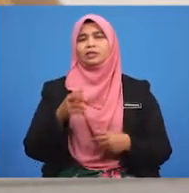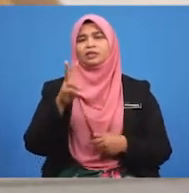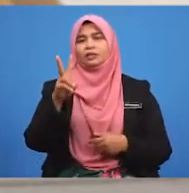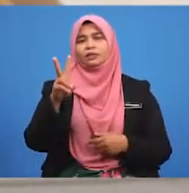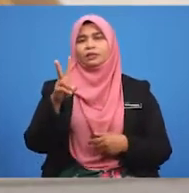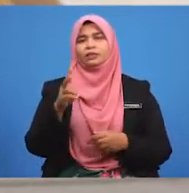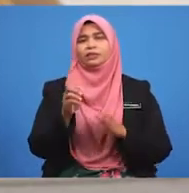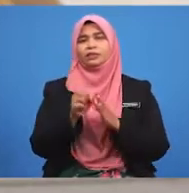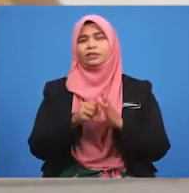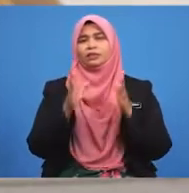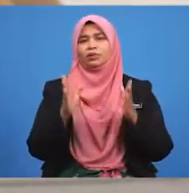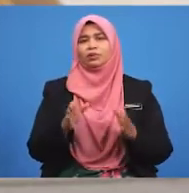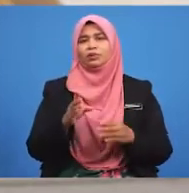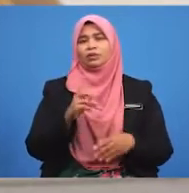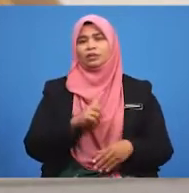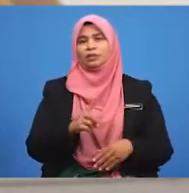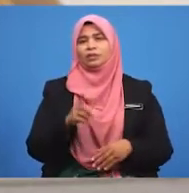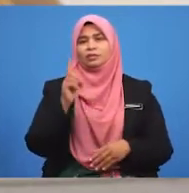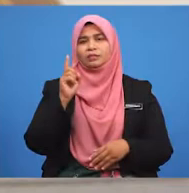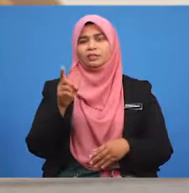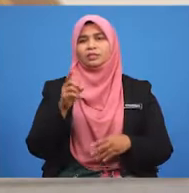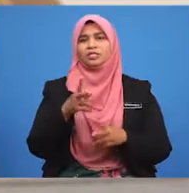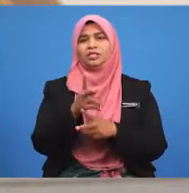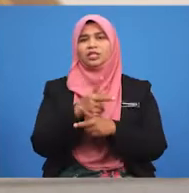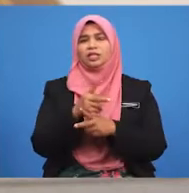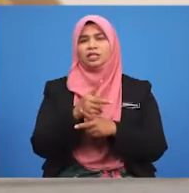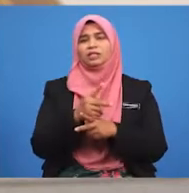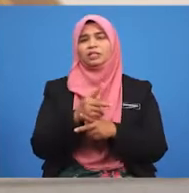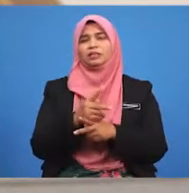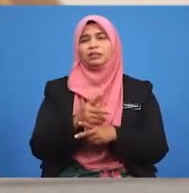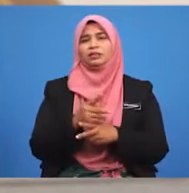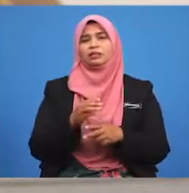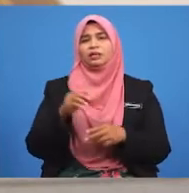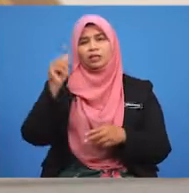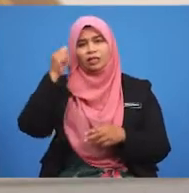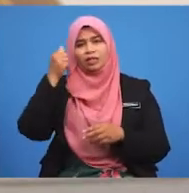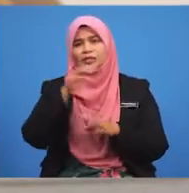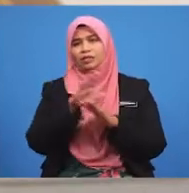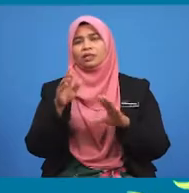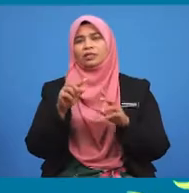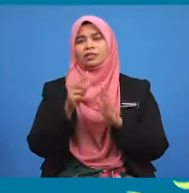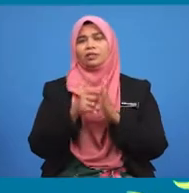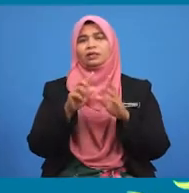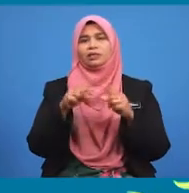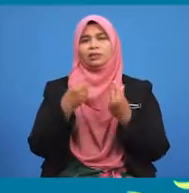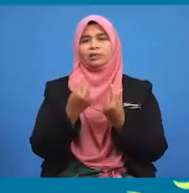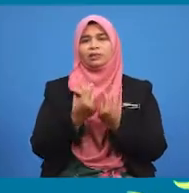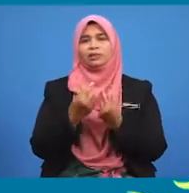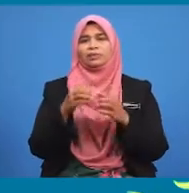menjaga i'tikadnya agar tidak tergolong dalam kategori golongan yang terbatal iman.